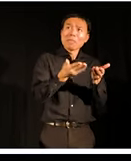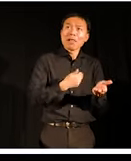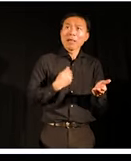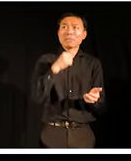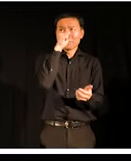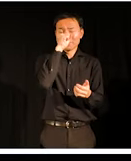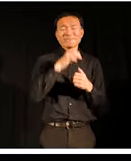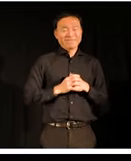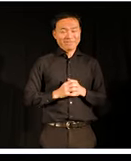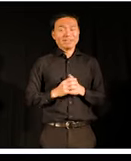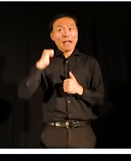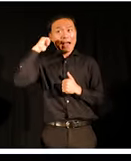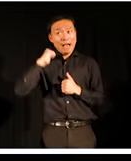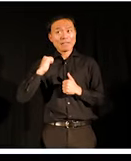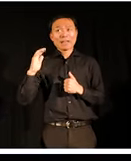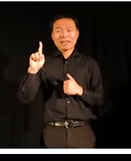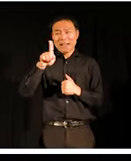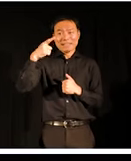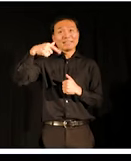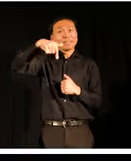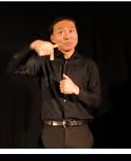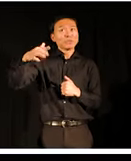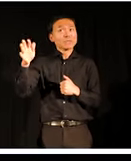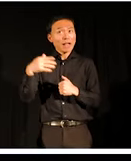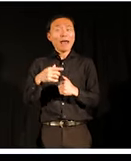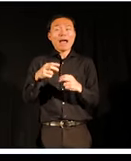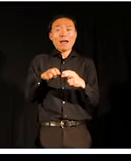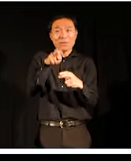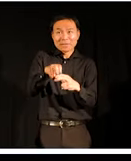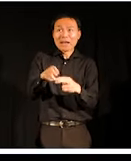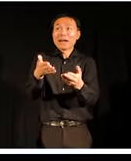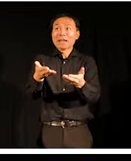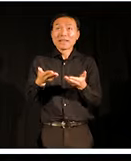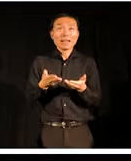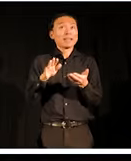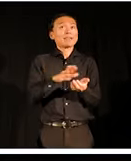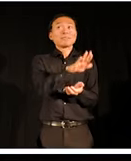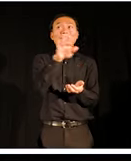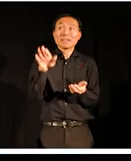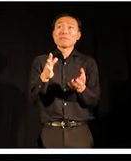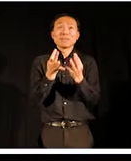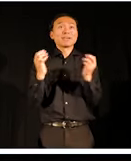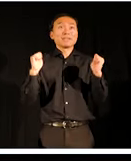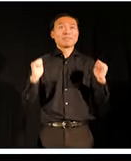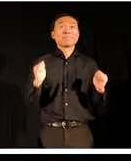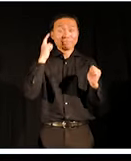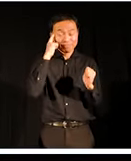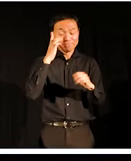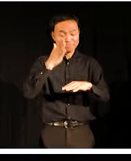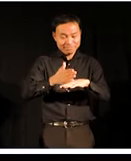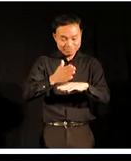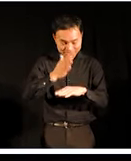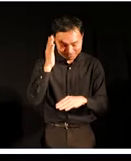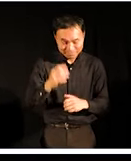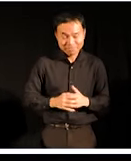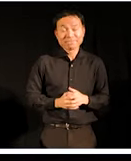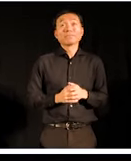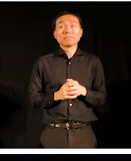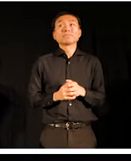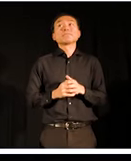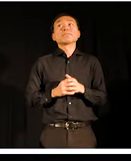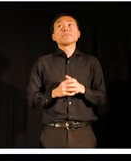第1部からえ一緒にえご覧いただき参加していただいたえ皆様も多かったと思いますありがとうございましたえ